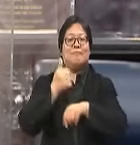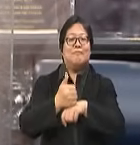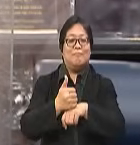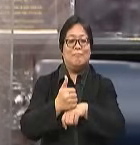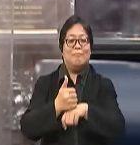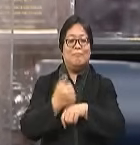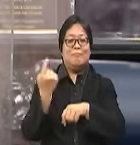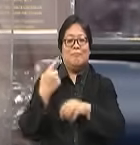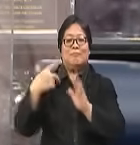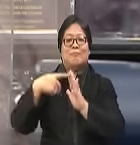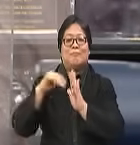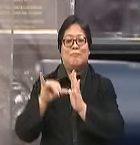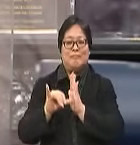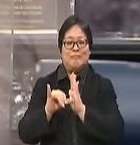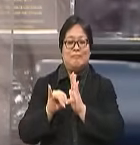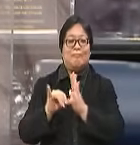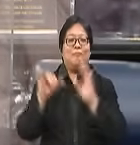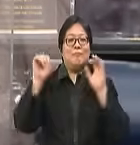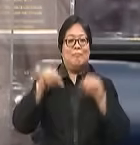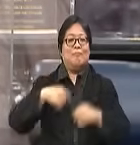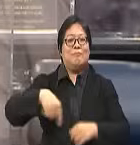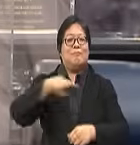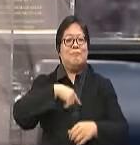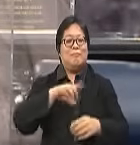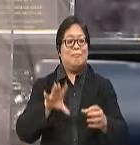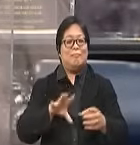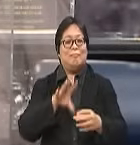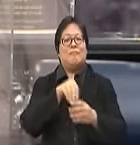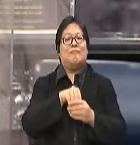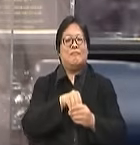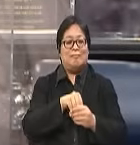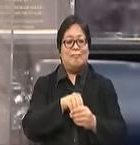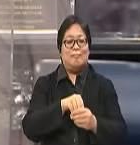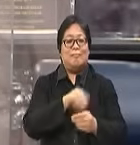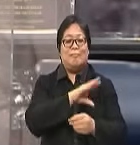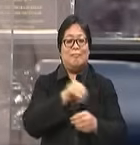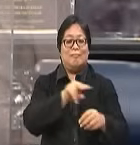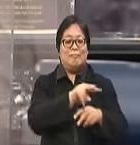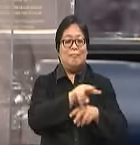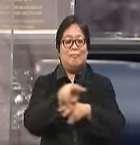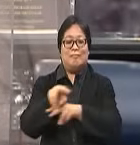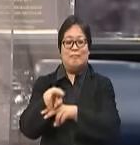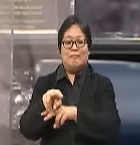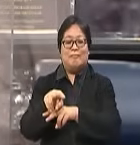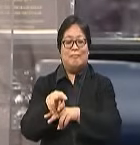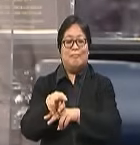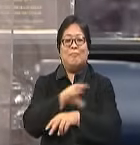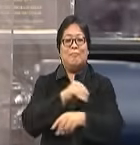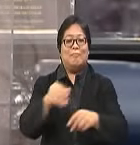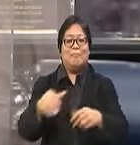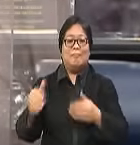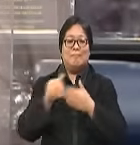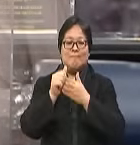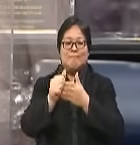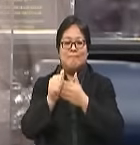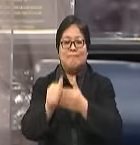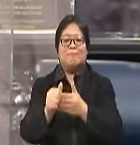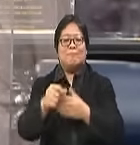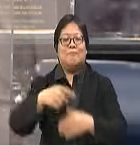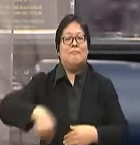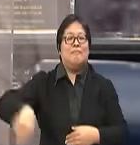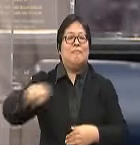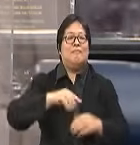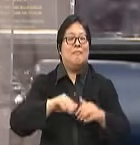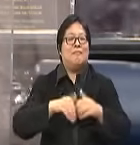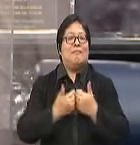SUV polisi yang mana kita boleh masuk tur mereka dan juga memantau mereka dan memandu mereka juga untuk